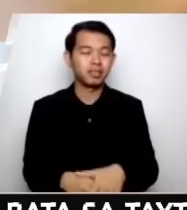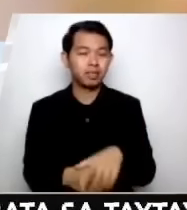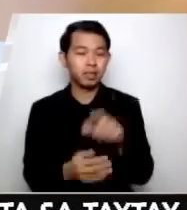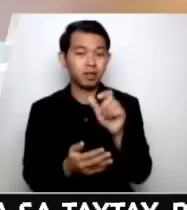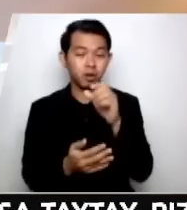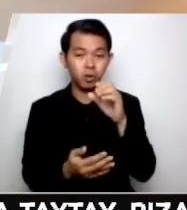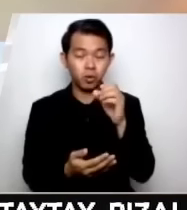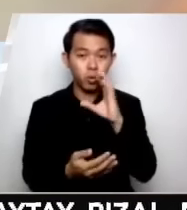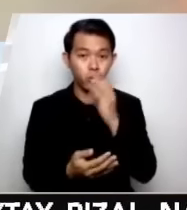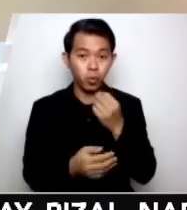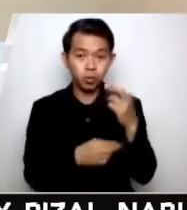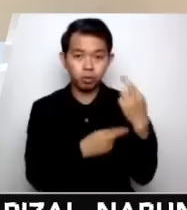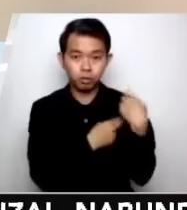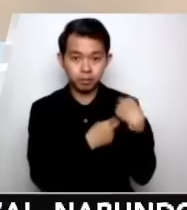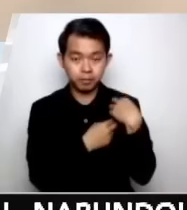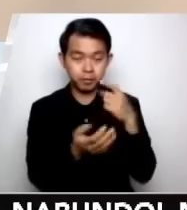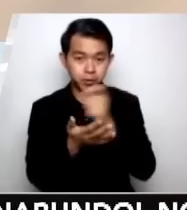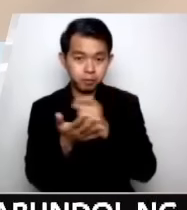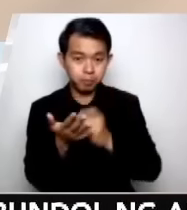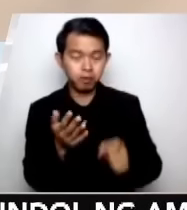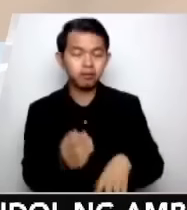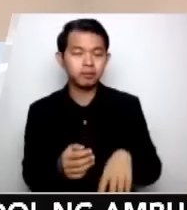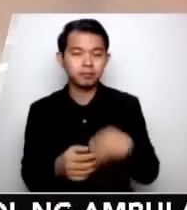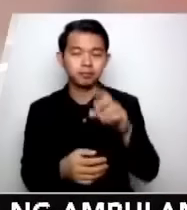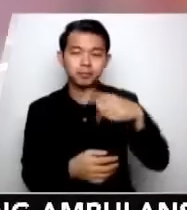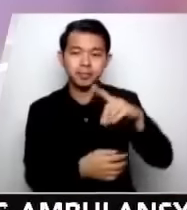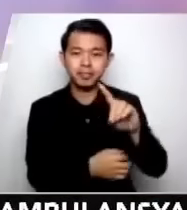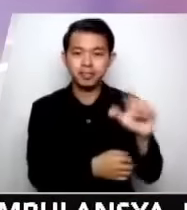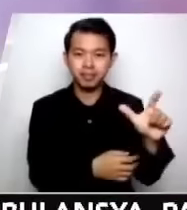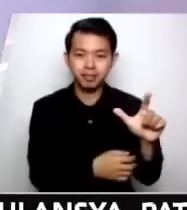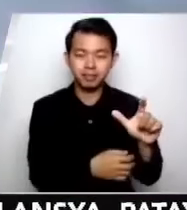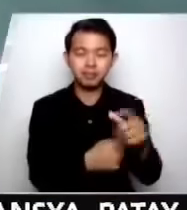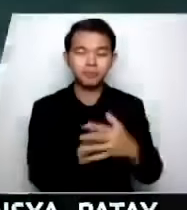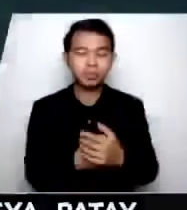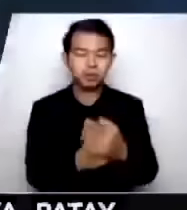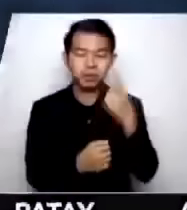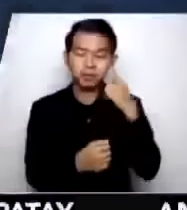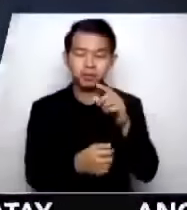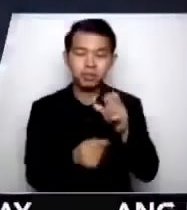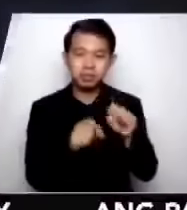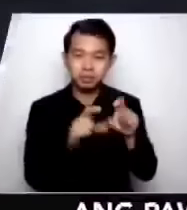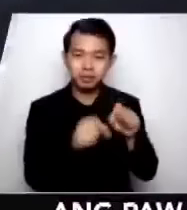daw ang mga ito sa Christmas Bazaar para makatulong sa kanila.